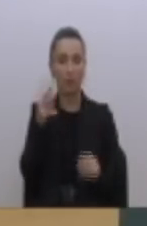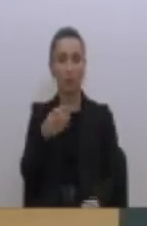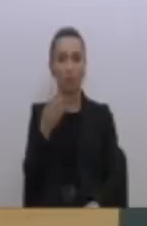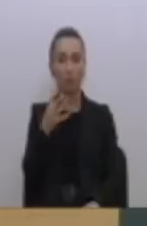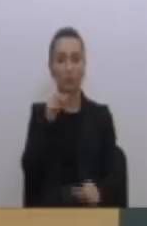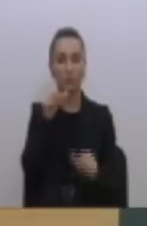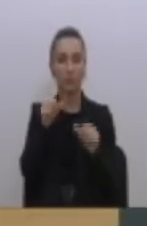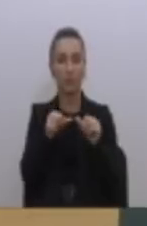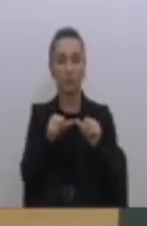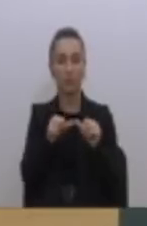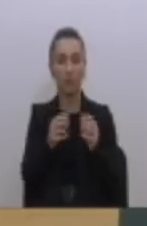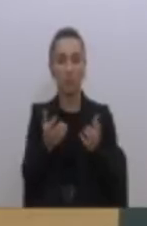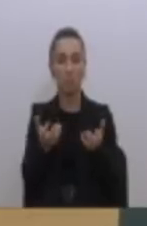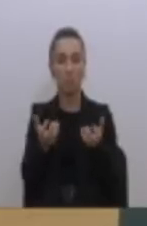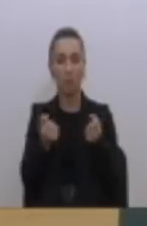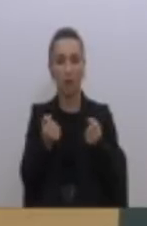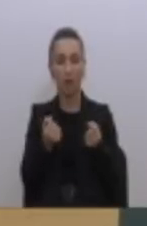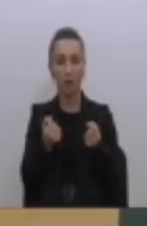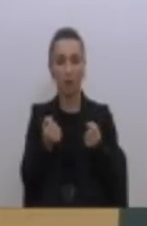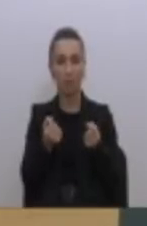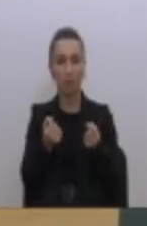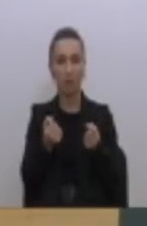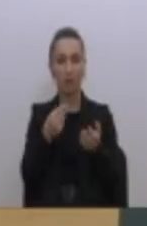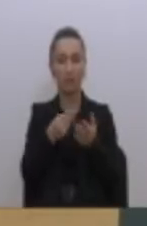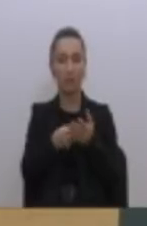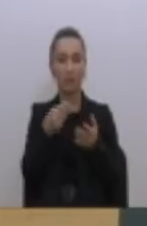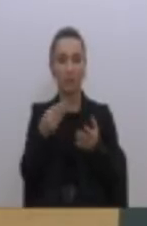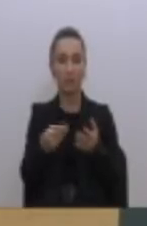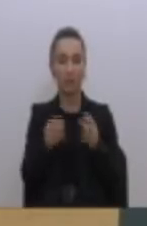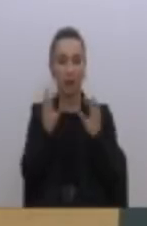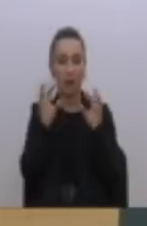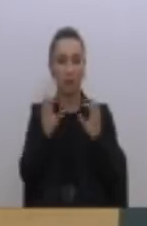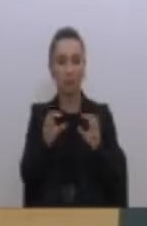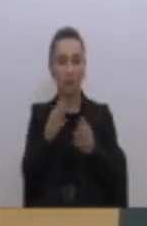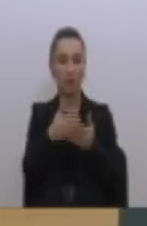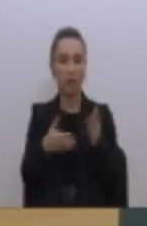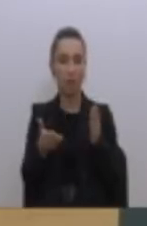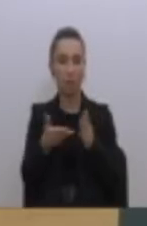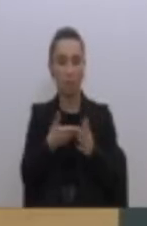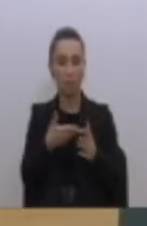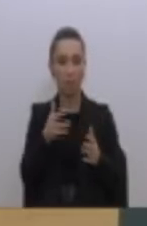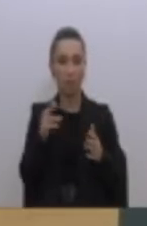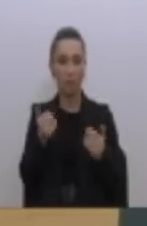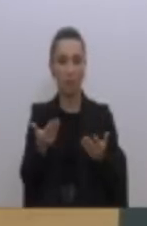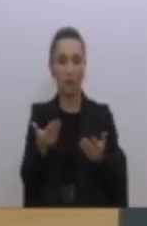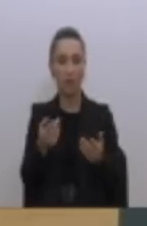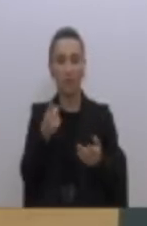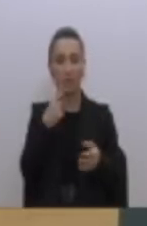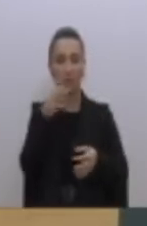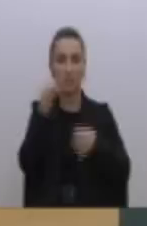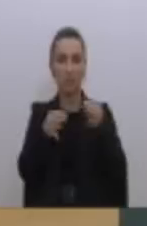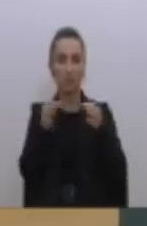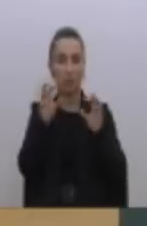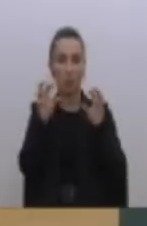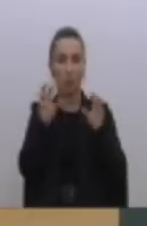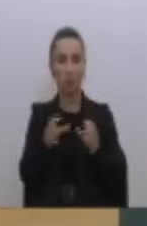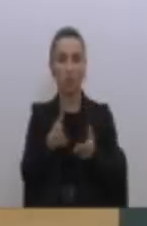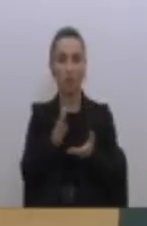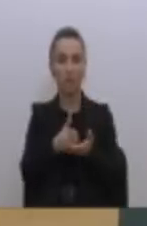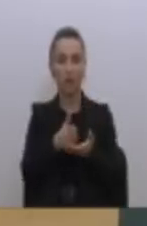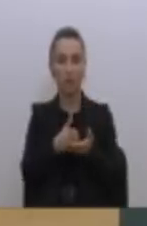2014 წელს მიღებული ანტიდისკრიმინაციული კანონის გაუქმებით და მათ შორის სისხლის სამართლის კოდექსში